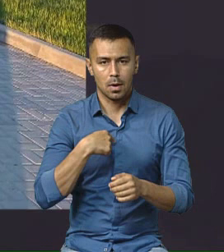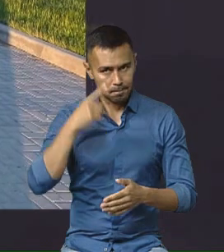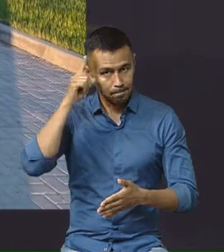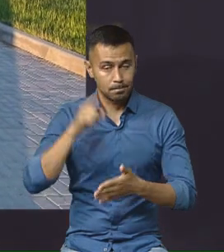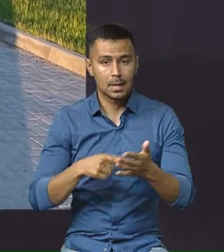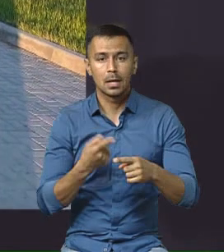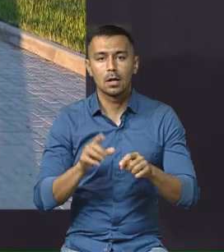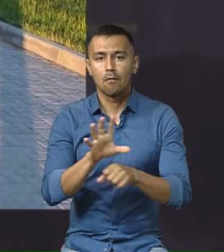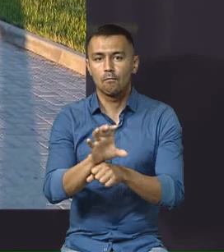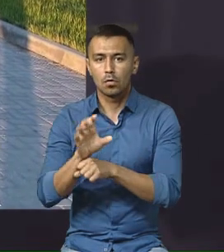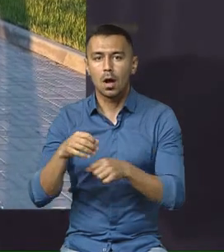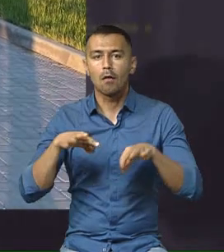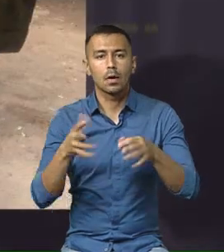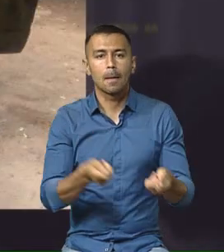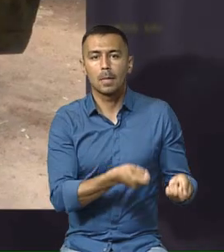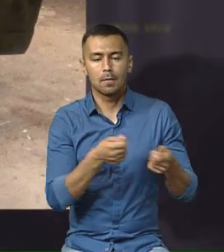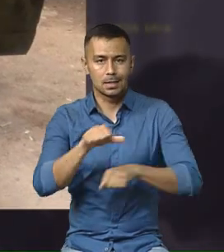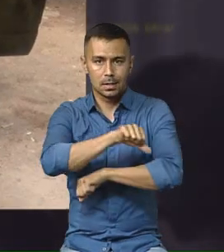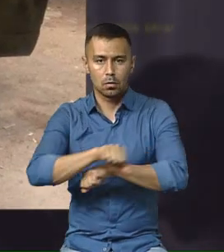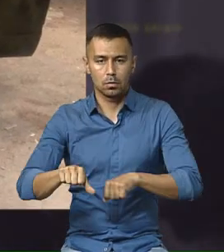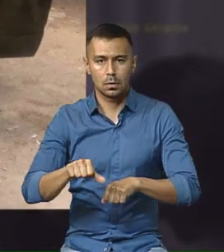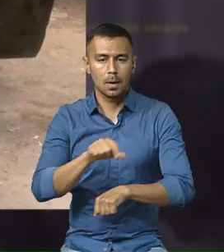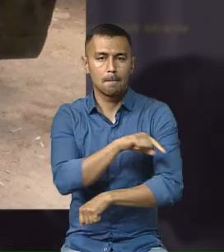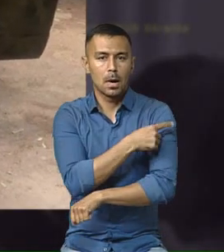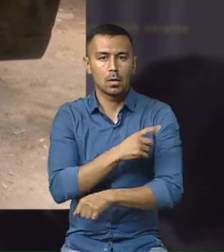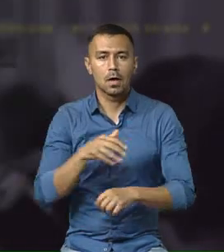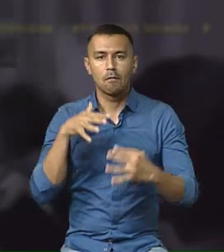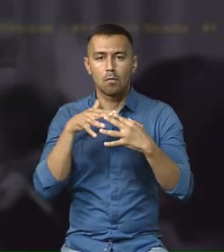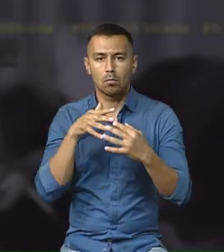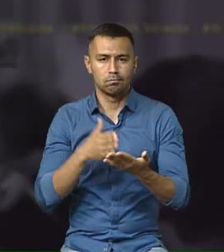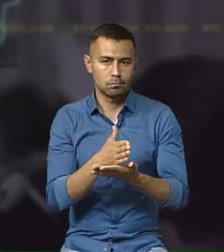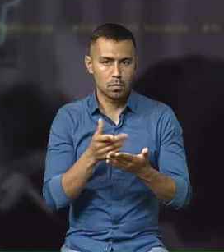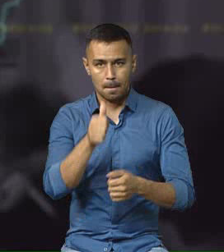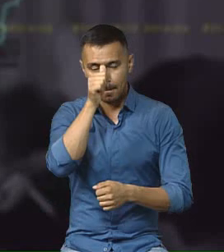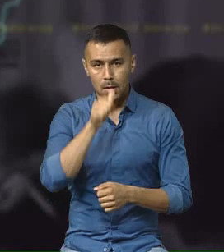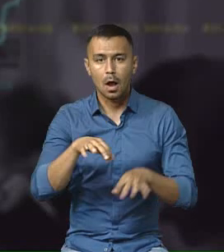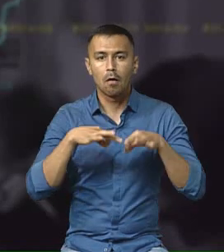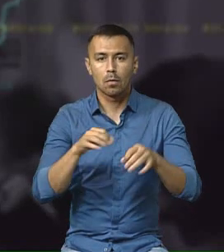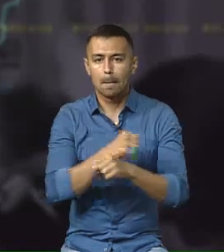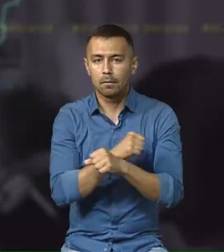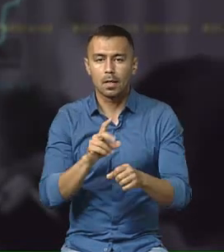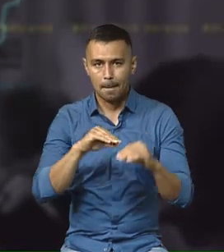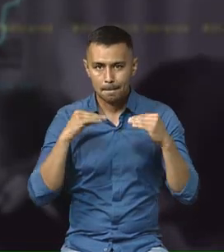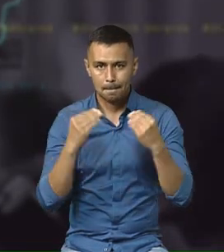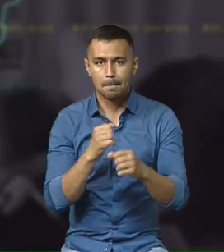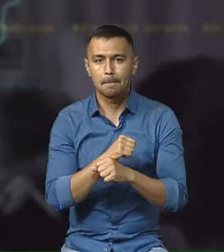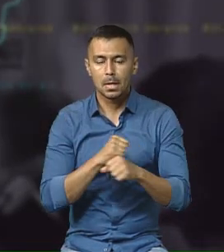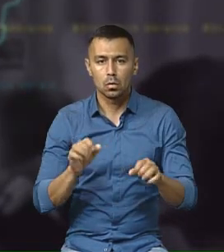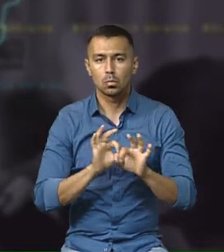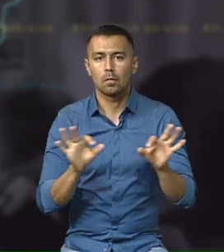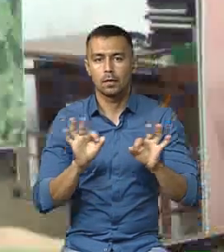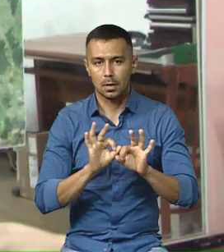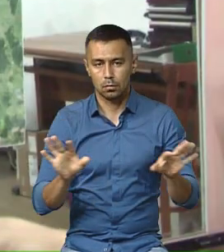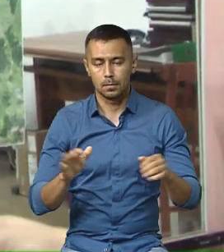На цих фото авто, яке привезли з-за кордону медику на фронт. Прослужило воно місяць. Авто підірвалося на міні, розповідає Сергій